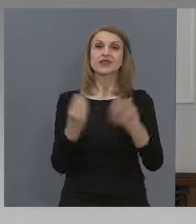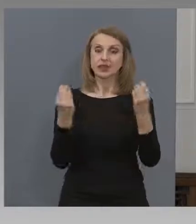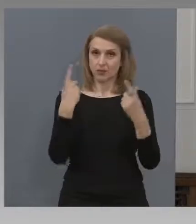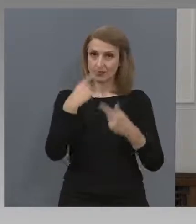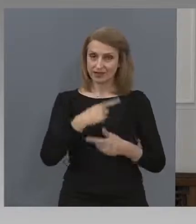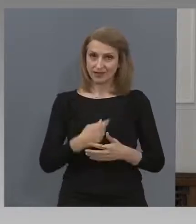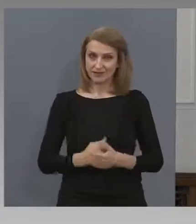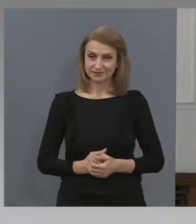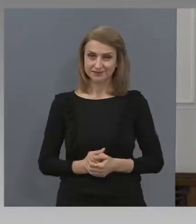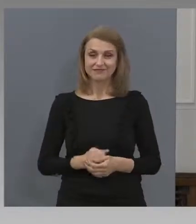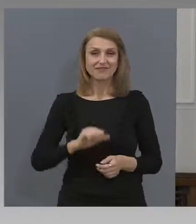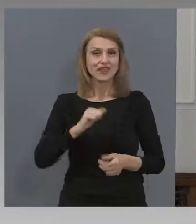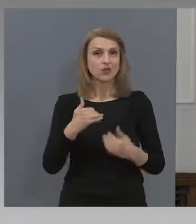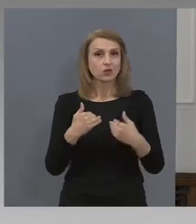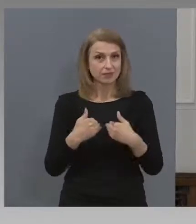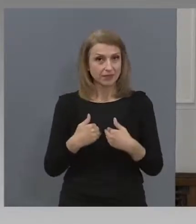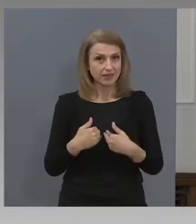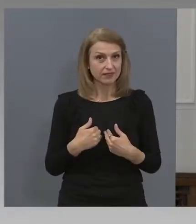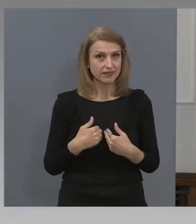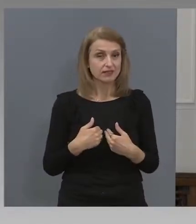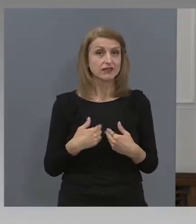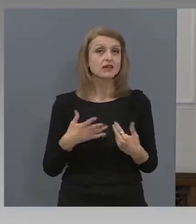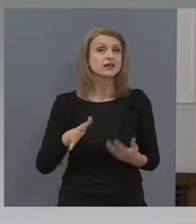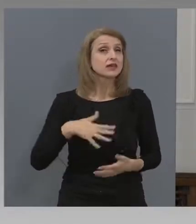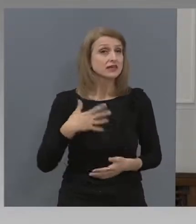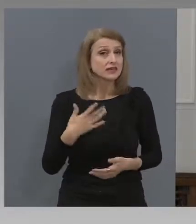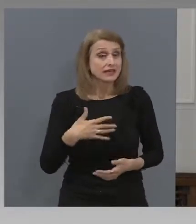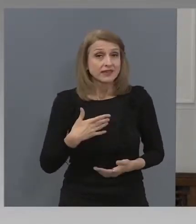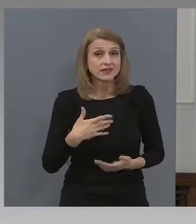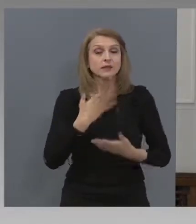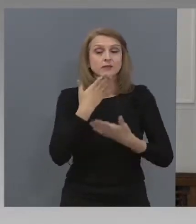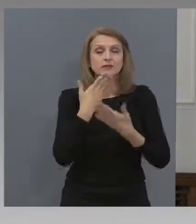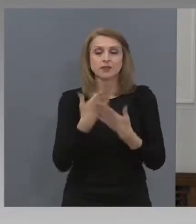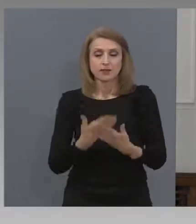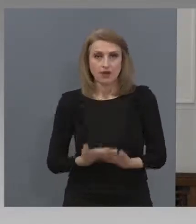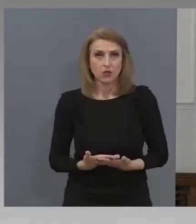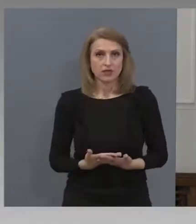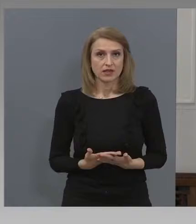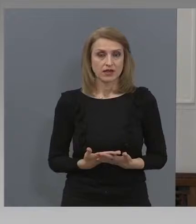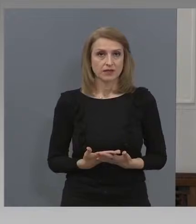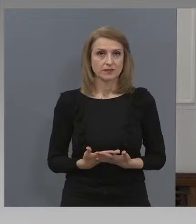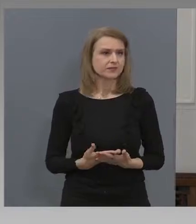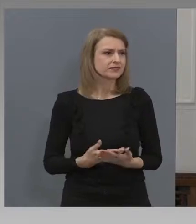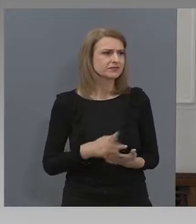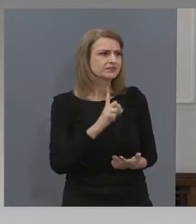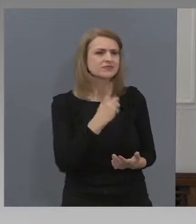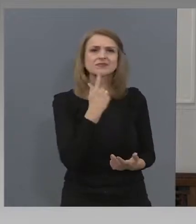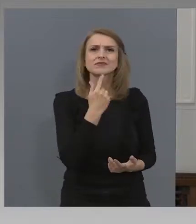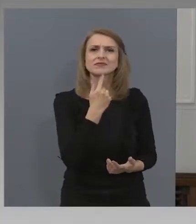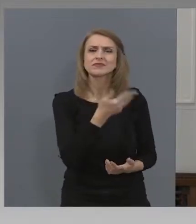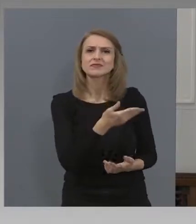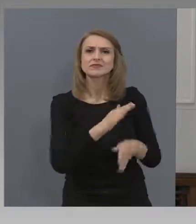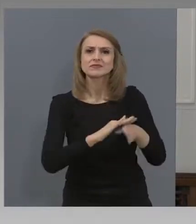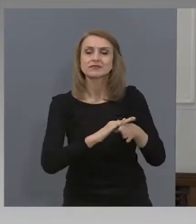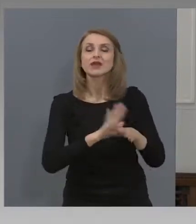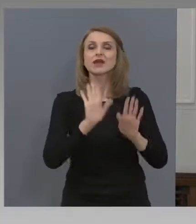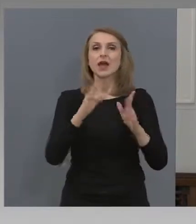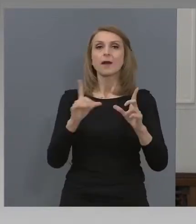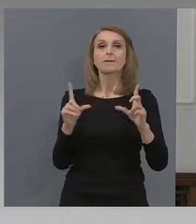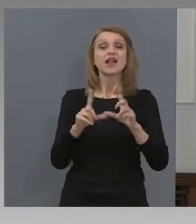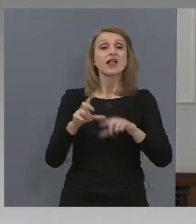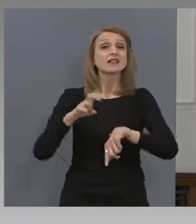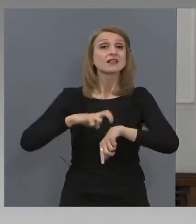Добър ден и от мен. Искам да благодаря... Само бихте ли се представили, моля ви се? Да, Милена